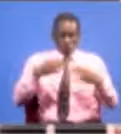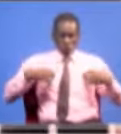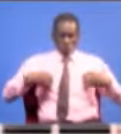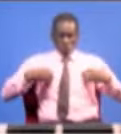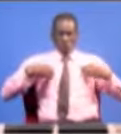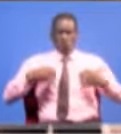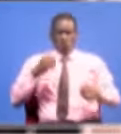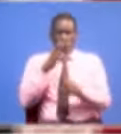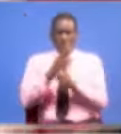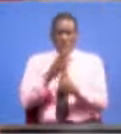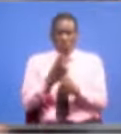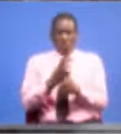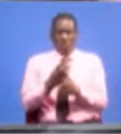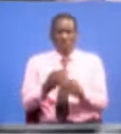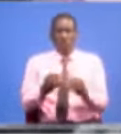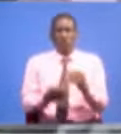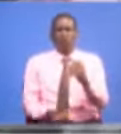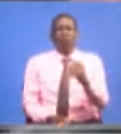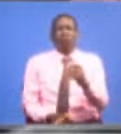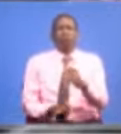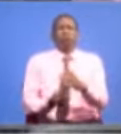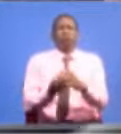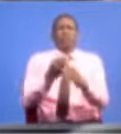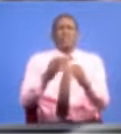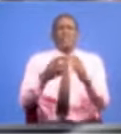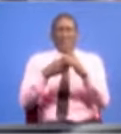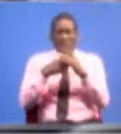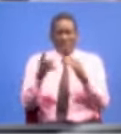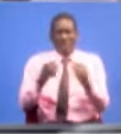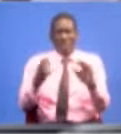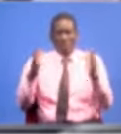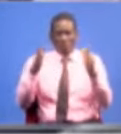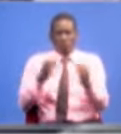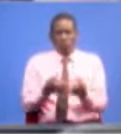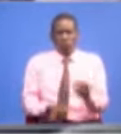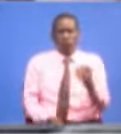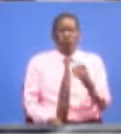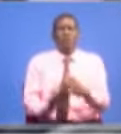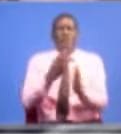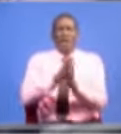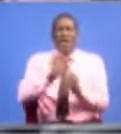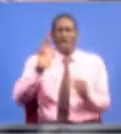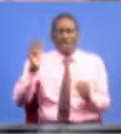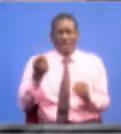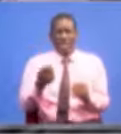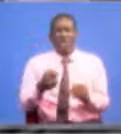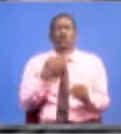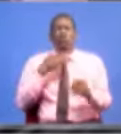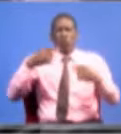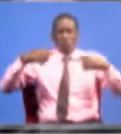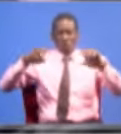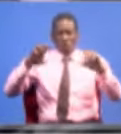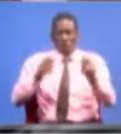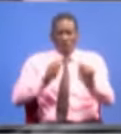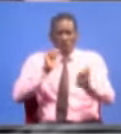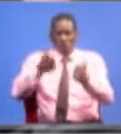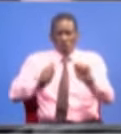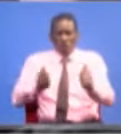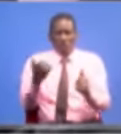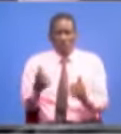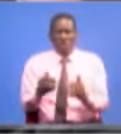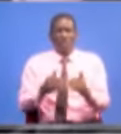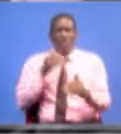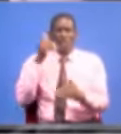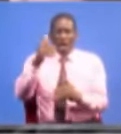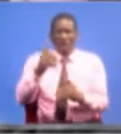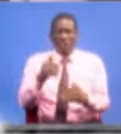itatumika katika hafla ufunguzi vilevile ilizinduliwa rasmi, na Kenya inawinda kung'aa katika mashindano hayo baada ya